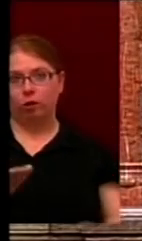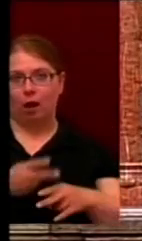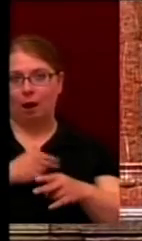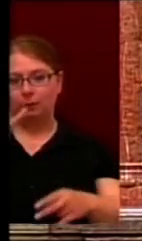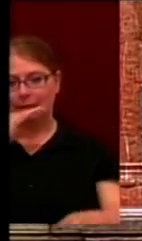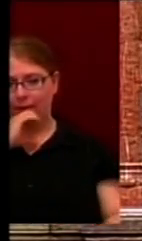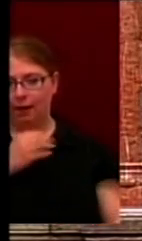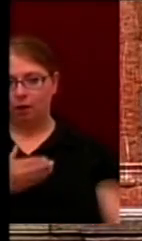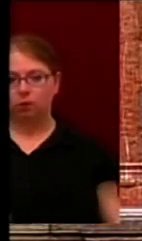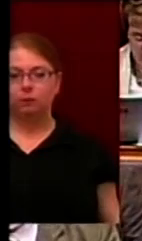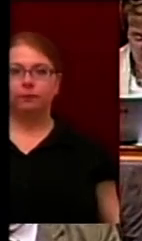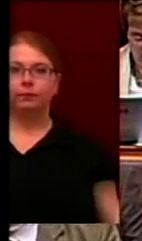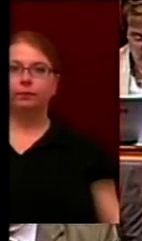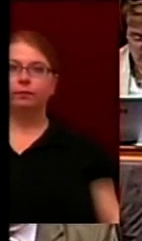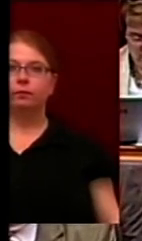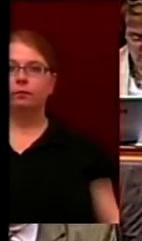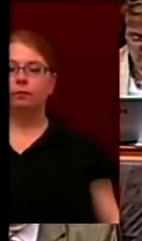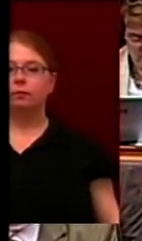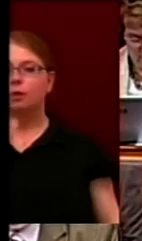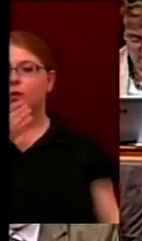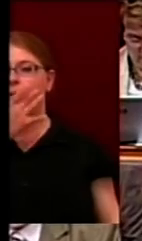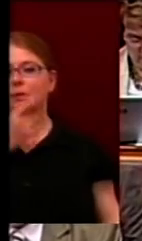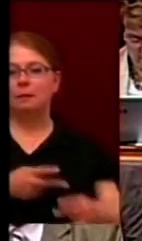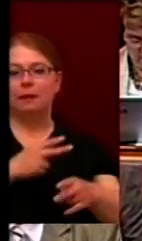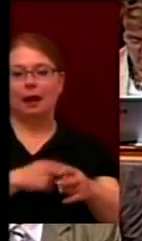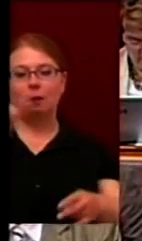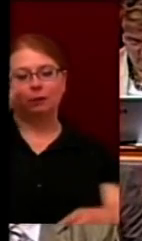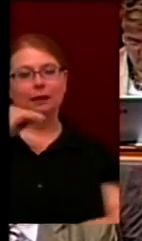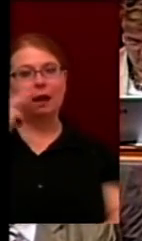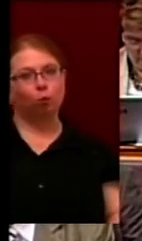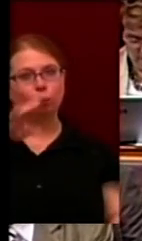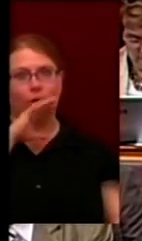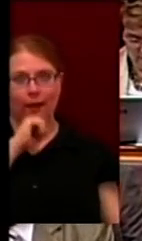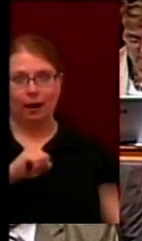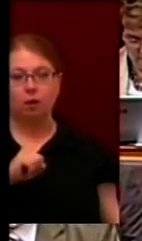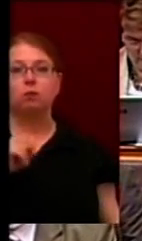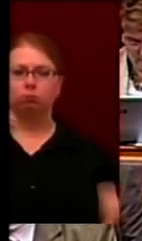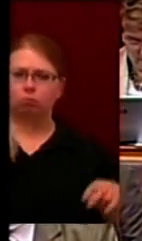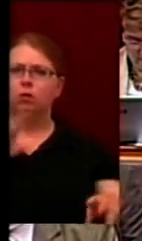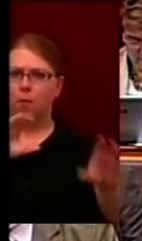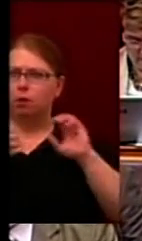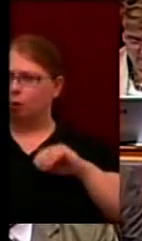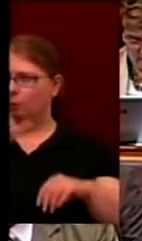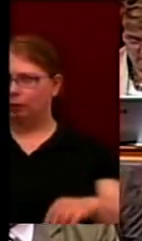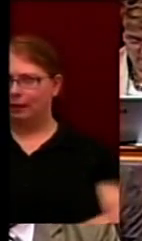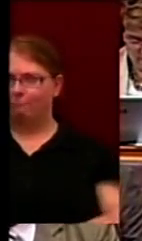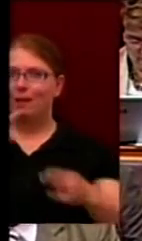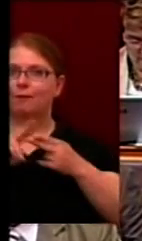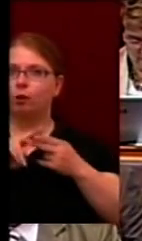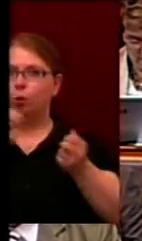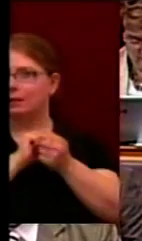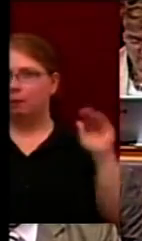választ. Köszönöm szépen, államtitkár úr, a választ. Valóban tapasztaltuk az elmúlt évben, hogy a hivatalok